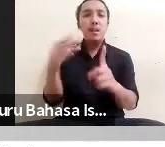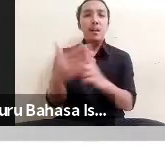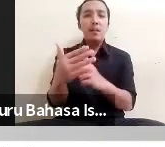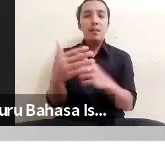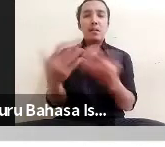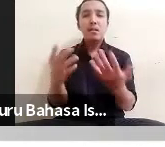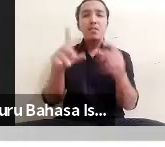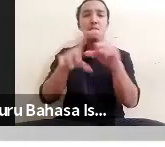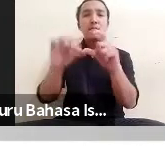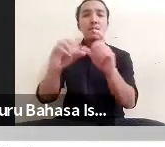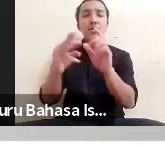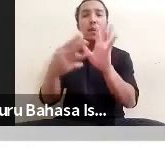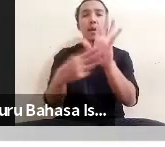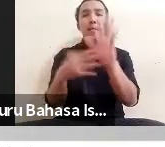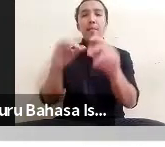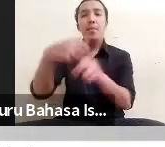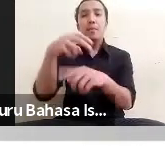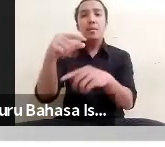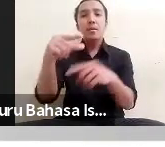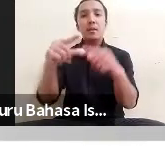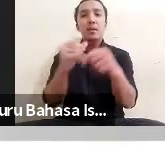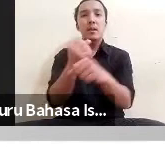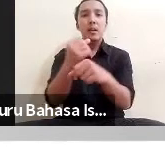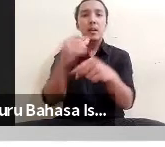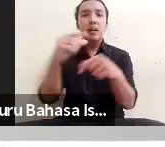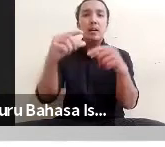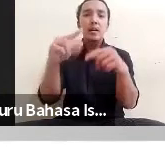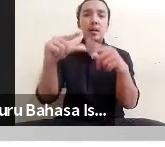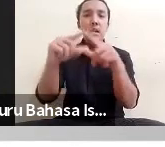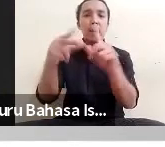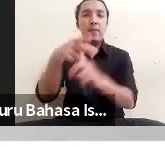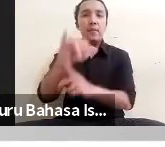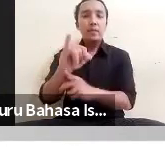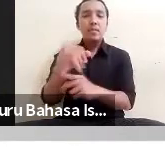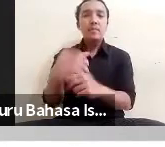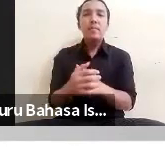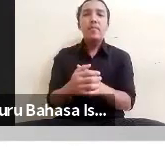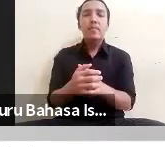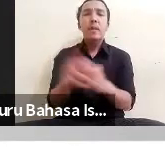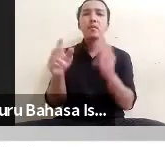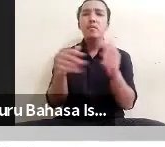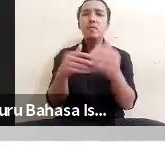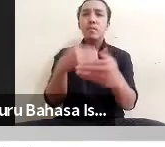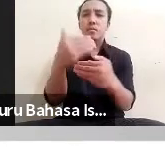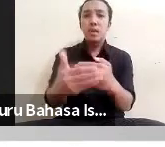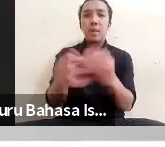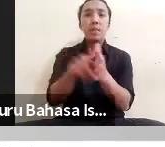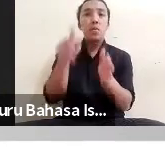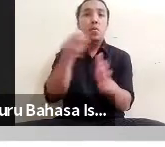Tapi yang sering kelupaan adalah data difabel. Nah, kemudian di program Desa Inklusi ini,